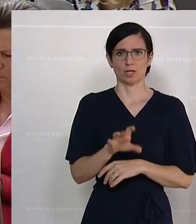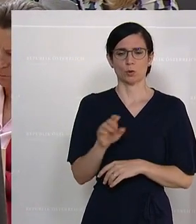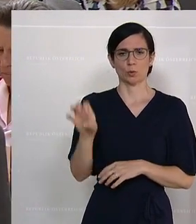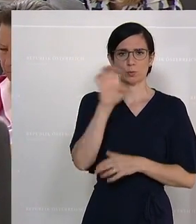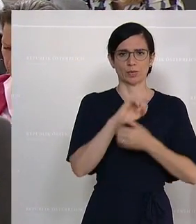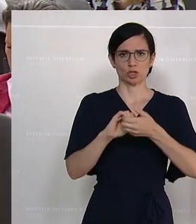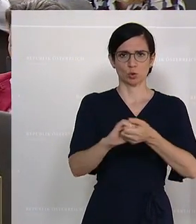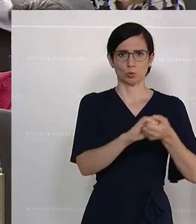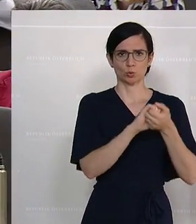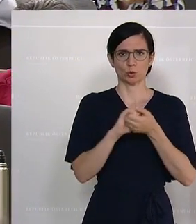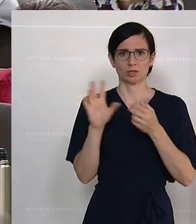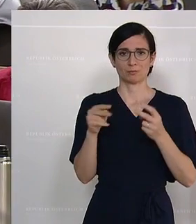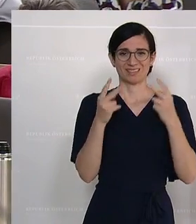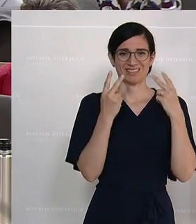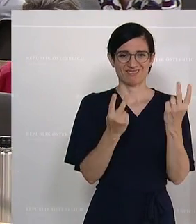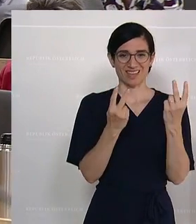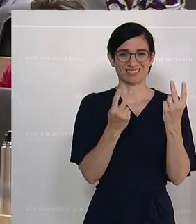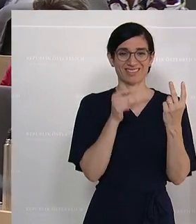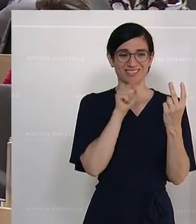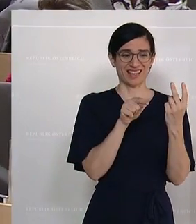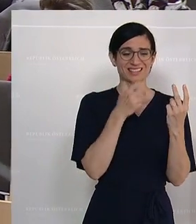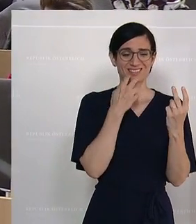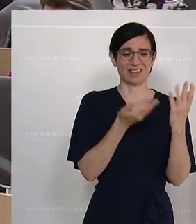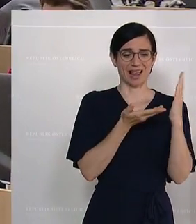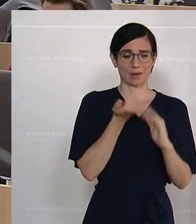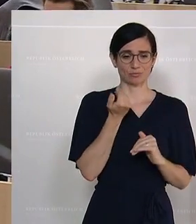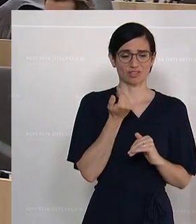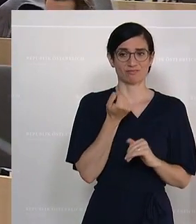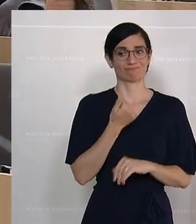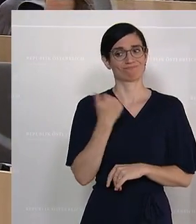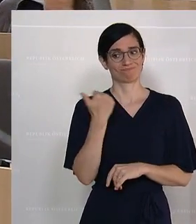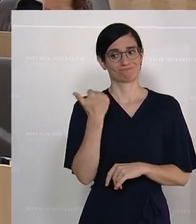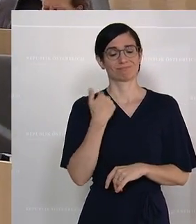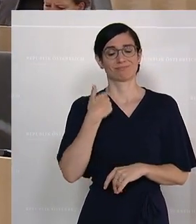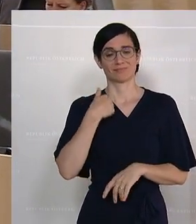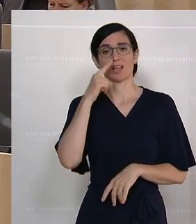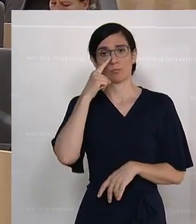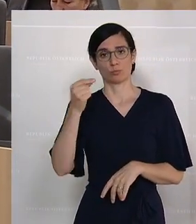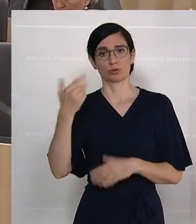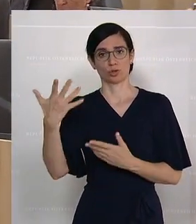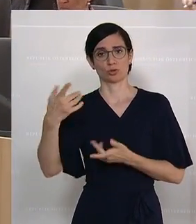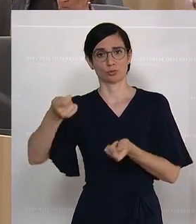union mit ihren werten das ziel bodensees das sollten sie einmal begreifen auch von der sozialdemokratie